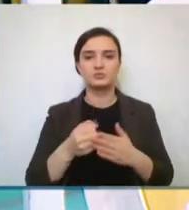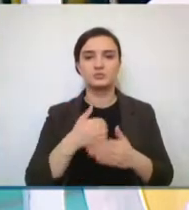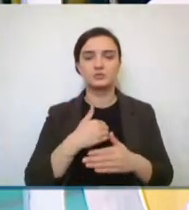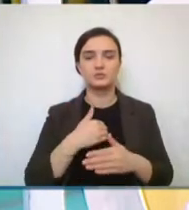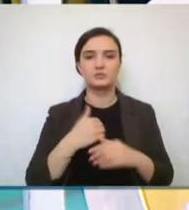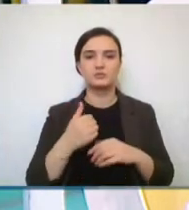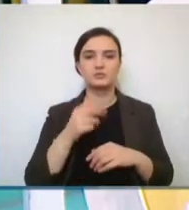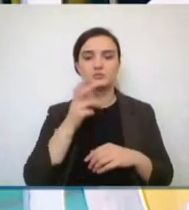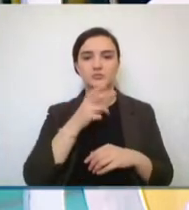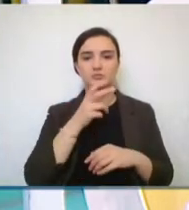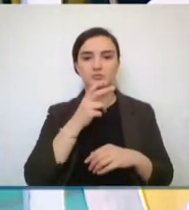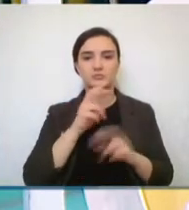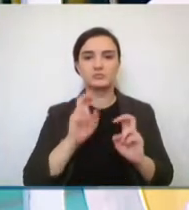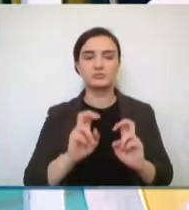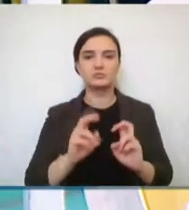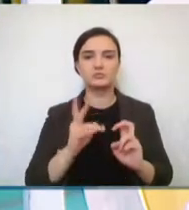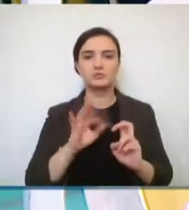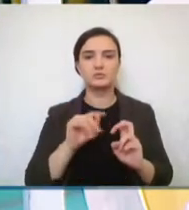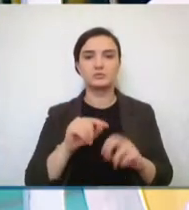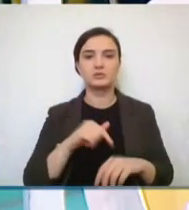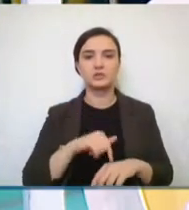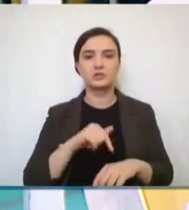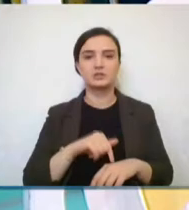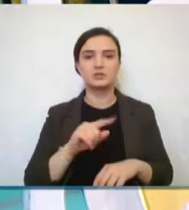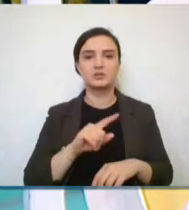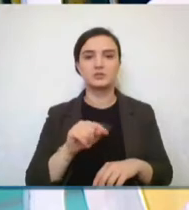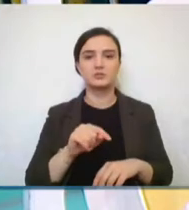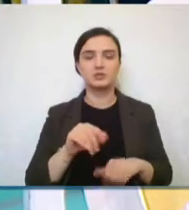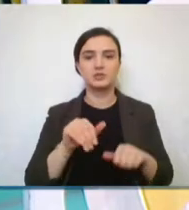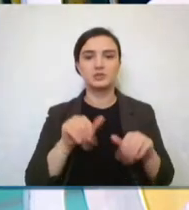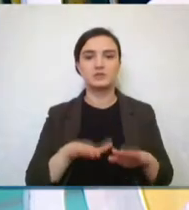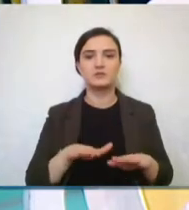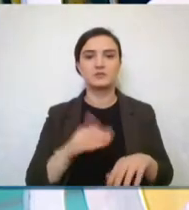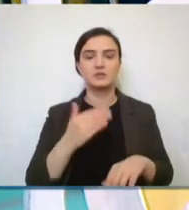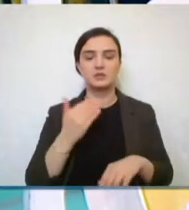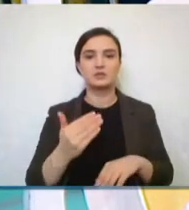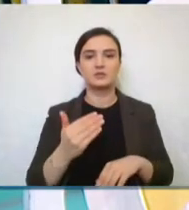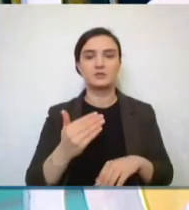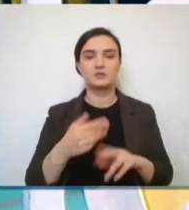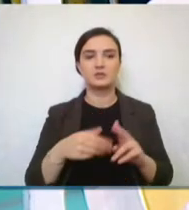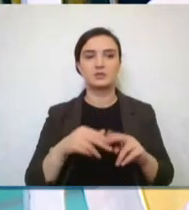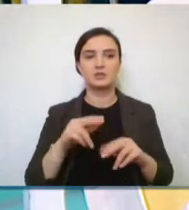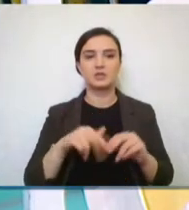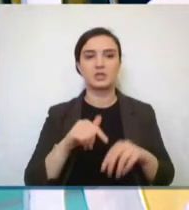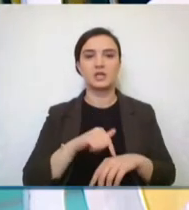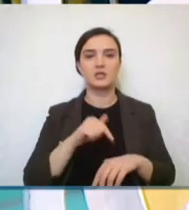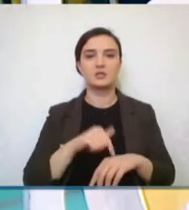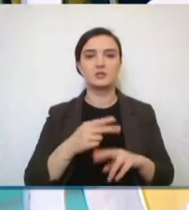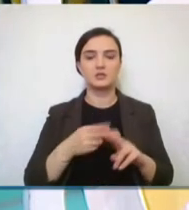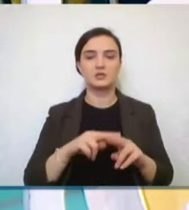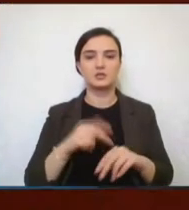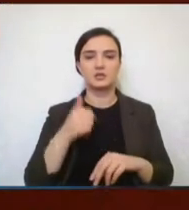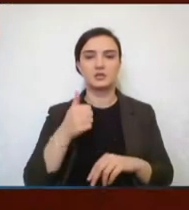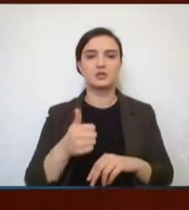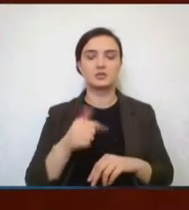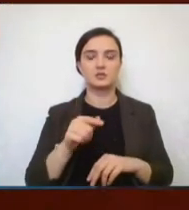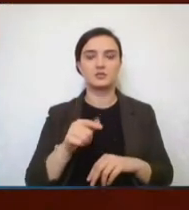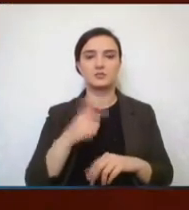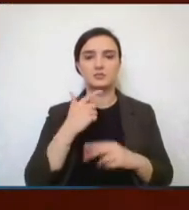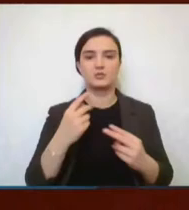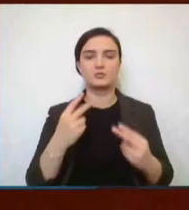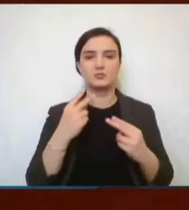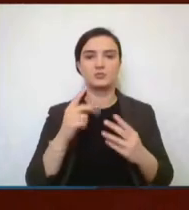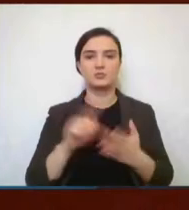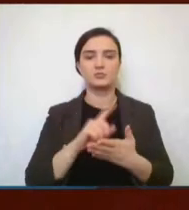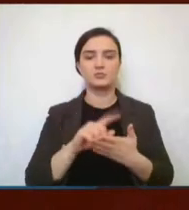მაგრამ აი ის განცდა რომ გადაწყვიტეთ თქვენ, ეს განცდა არის ძალიან კაი, ასე ვთქვა. მაყურებელს აუცილებლად უნდა უთხრათ, რომ